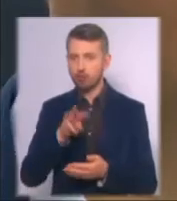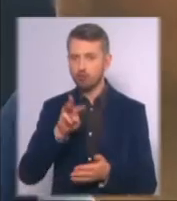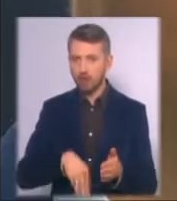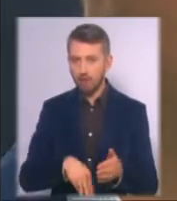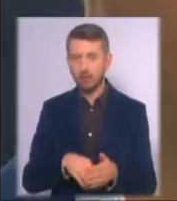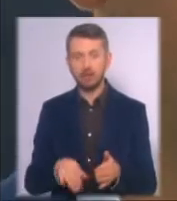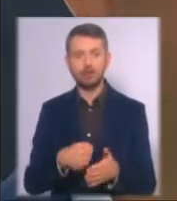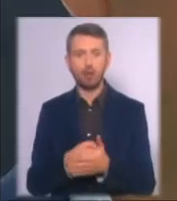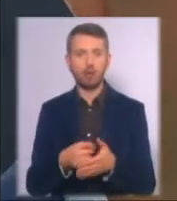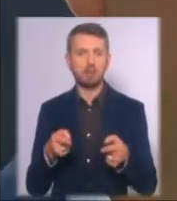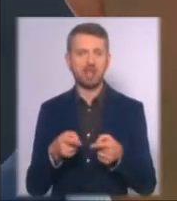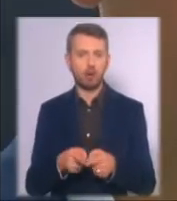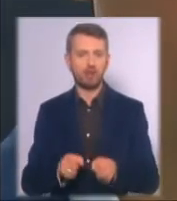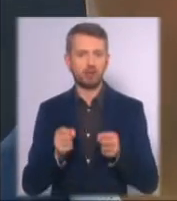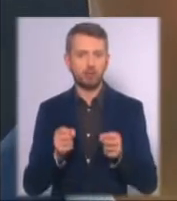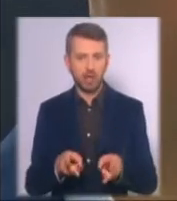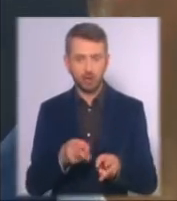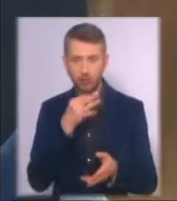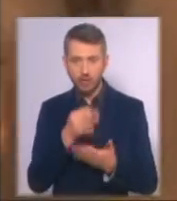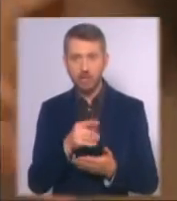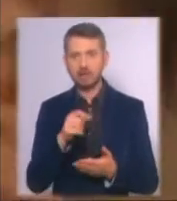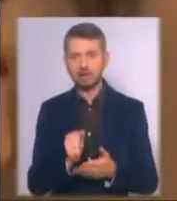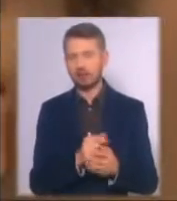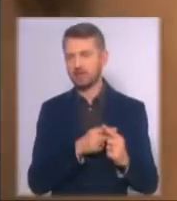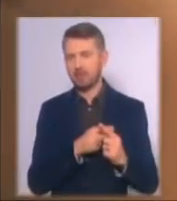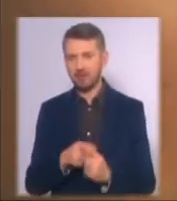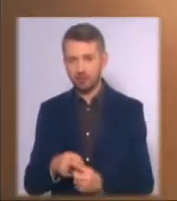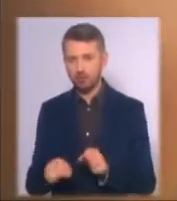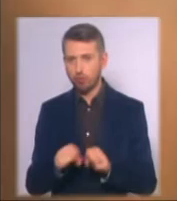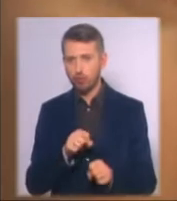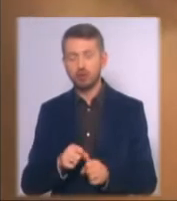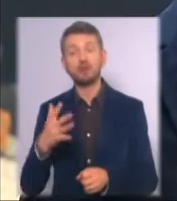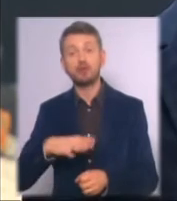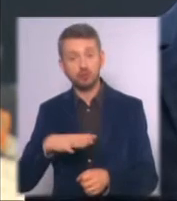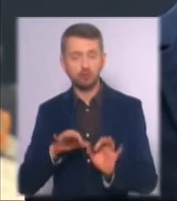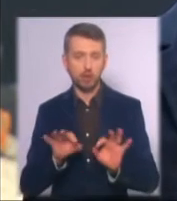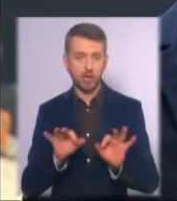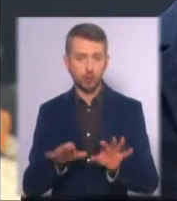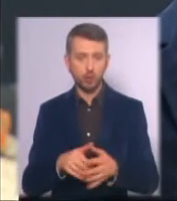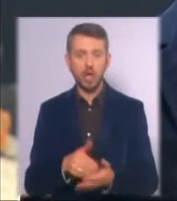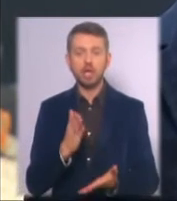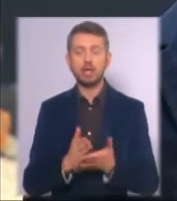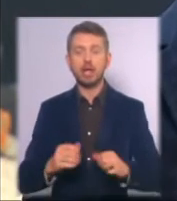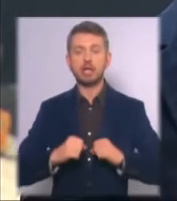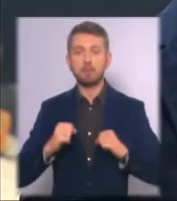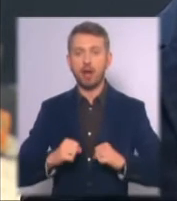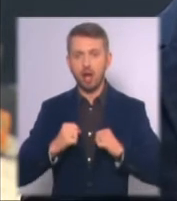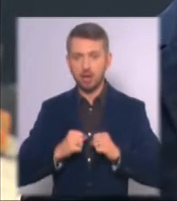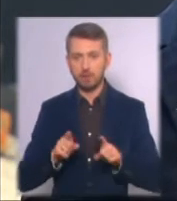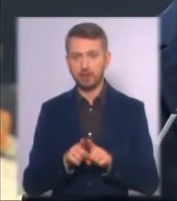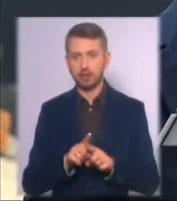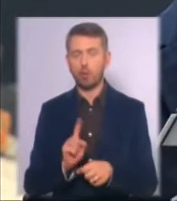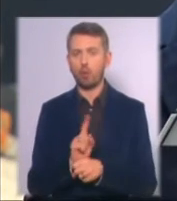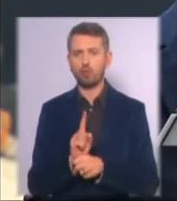до кримінальної відповідальності для систематичних порушників. Для чого це, пояснюють. Є намагання все-таки